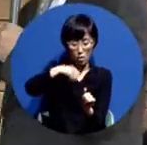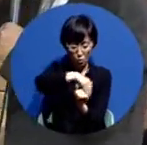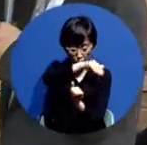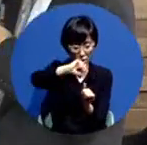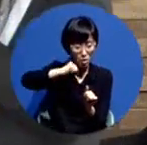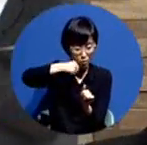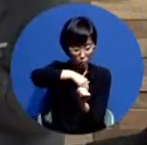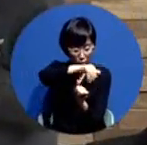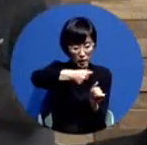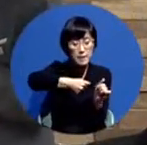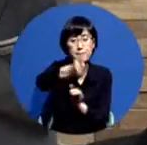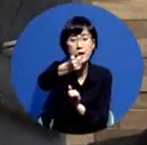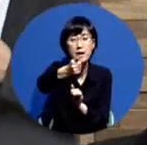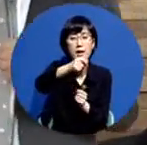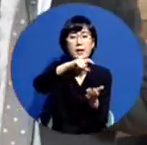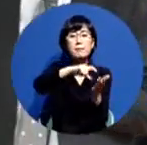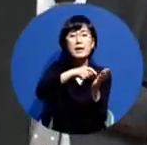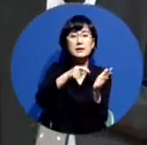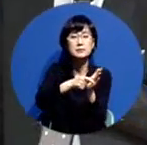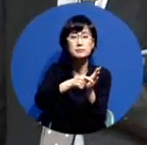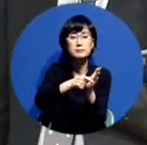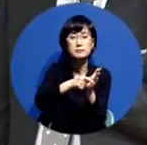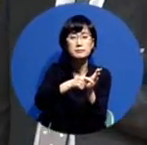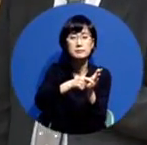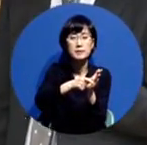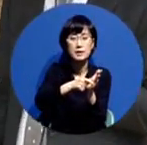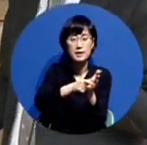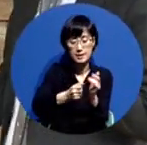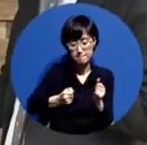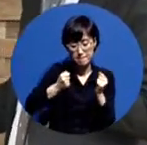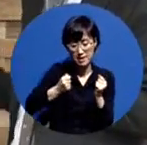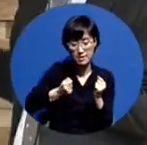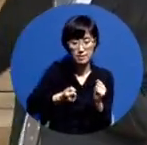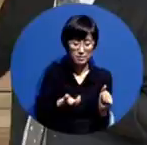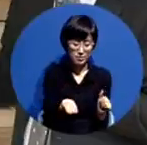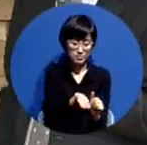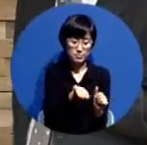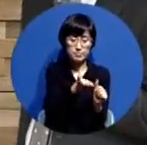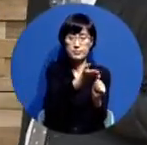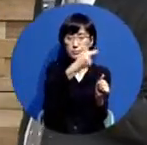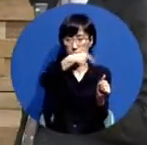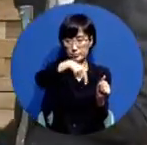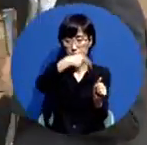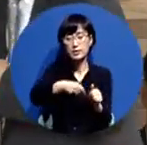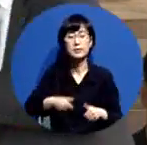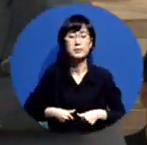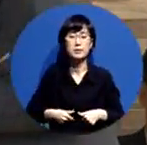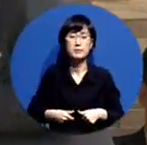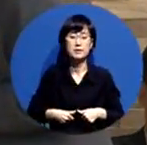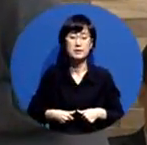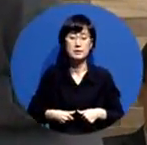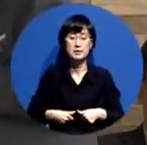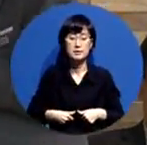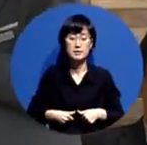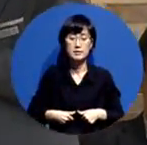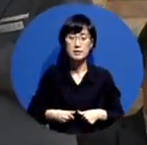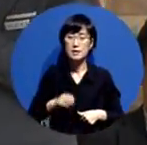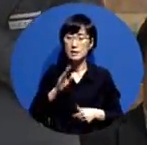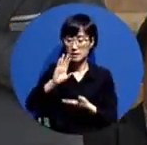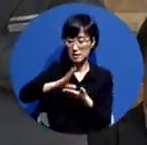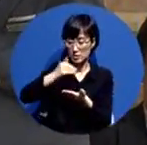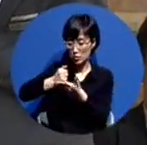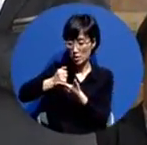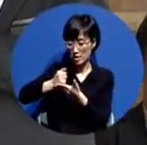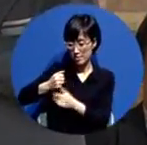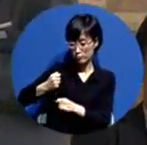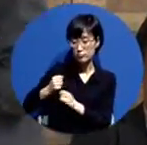过 정말그리스도의강한군사로 真的作为基督的精兵 이거완전히살아야됩니다 其实得完全来施工 제자화시키자 让他们